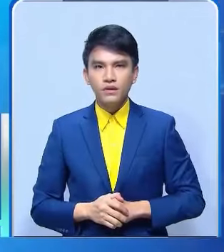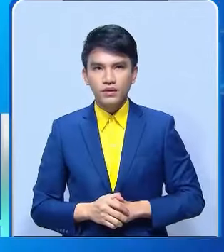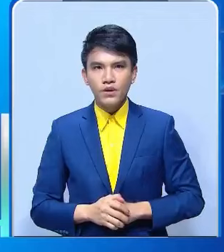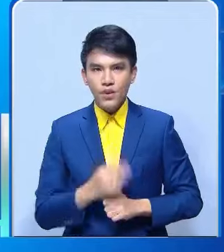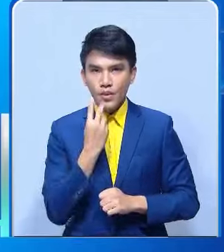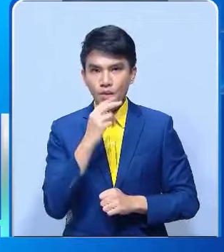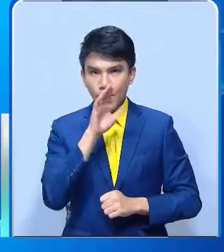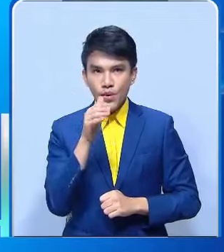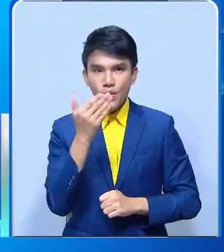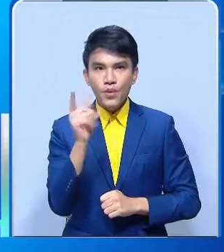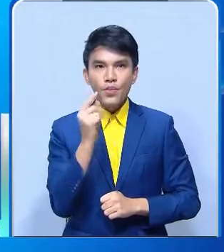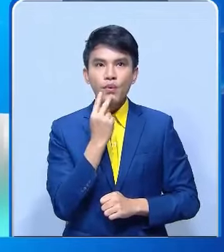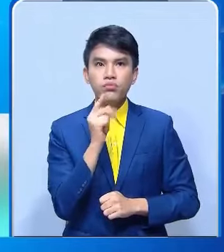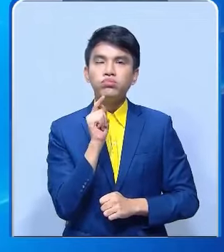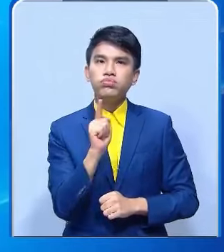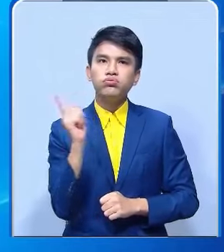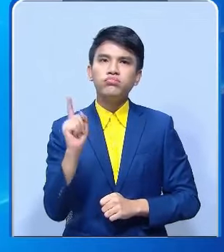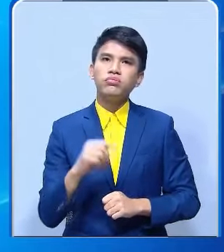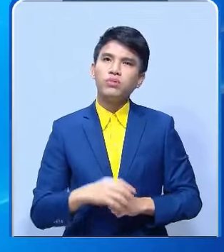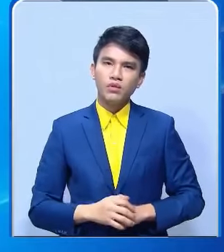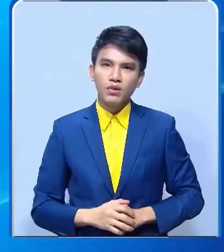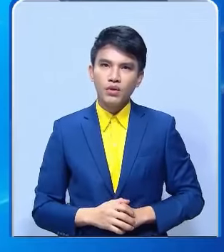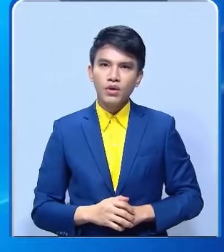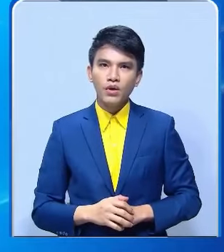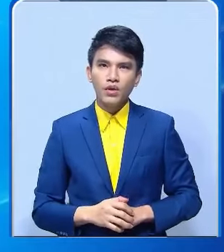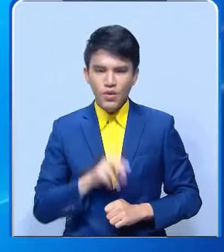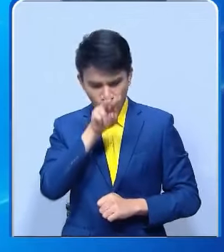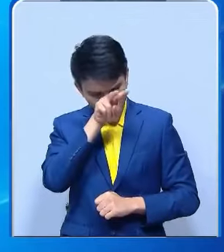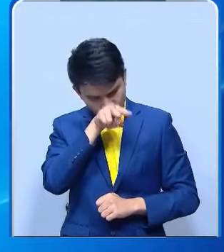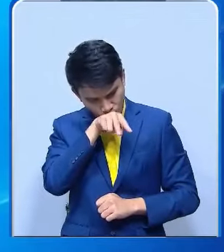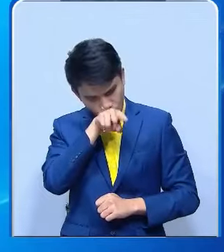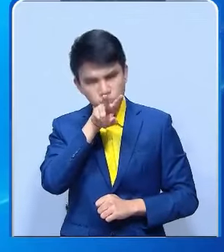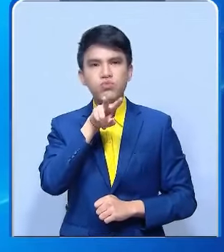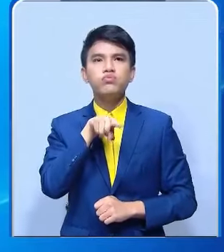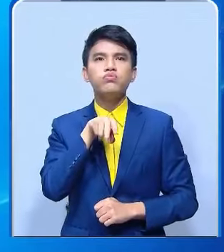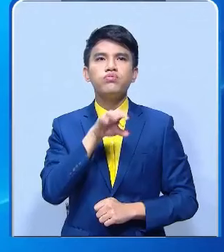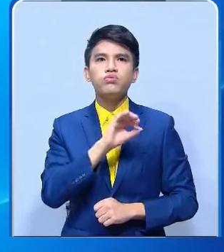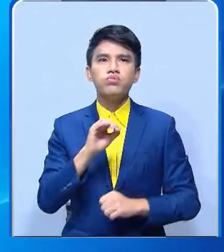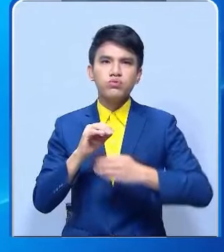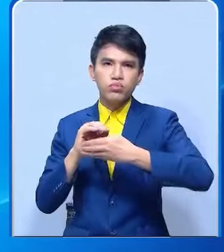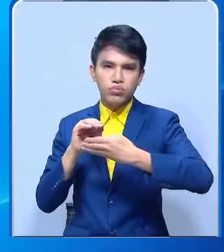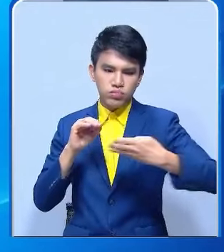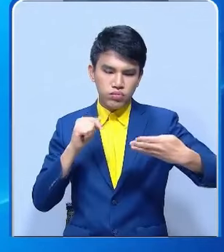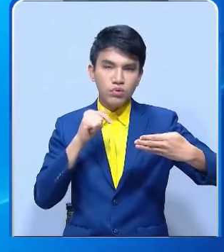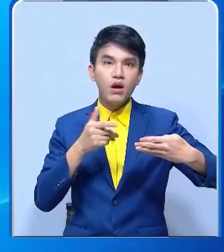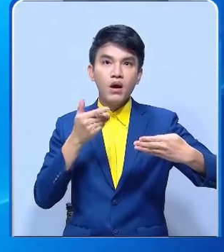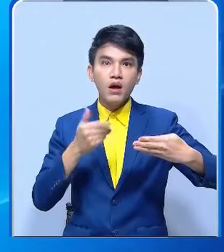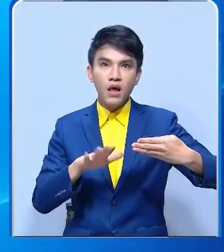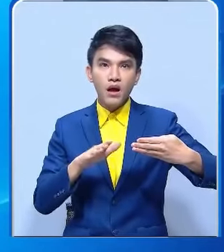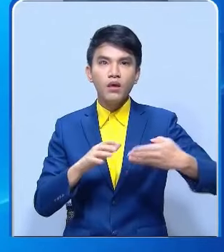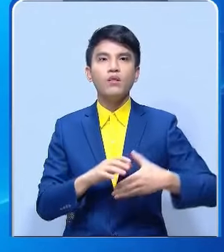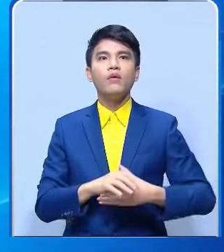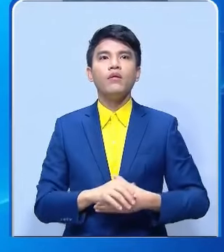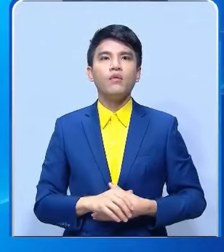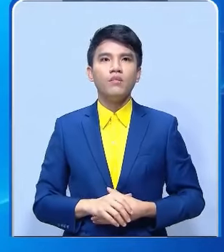ดูว่าอะไรมันขวางรางอยู่แล้วจังหวะที่ลงไปก้มดูเนี่ยก็ไม่ได้ดูว่าเดี๋ยวถ้าเลื่อนสุดประตูมันจะหลุดจาก